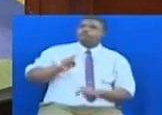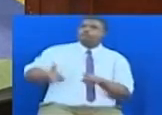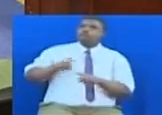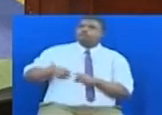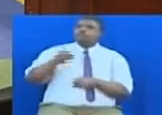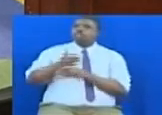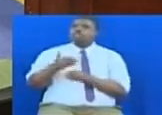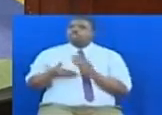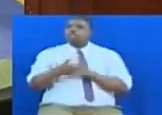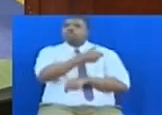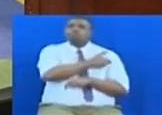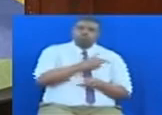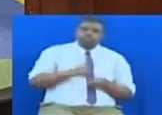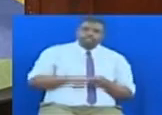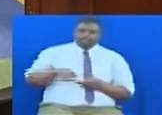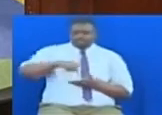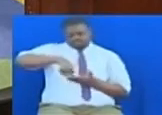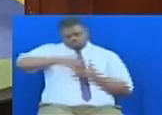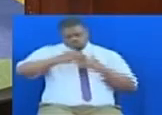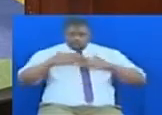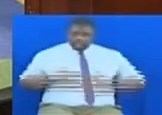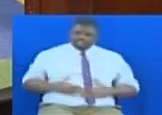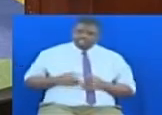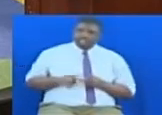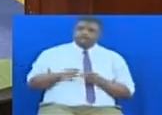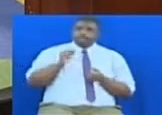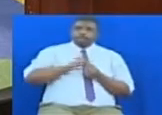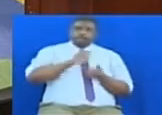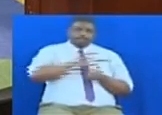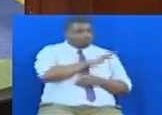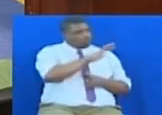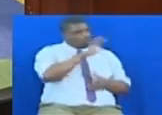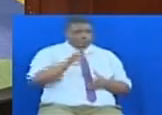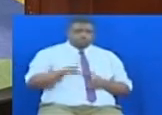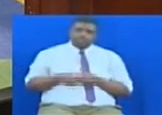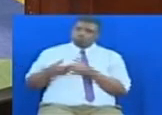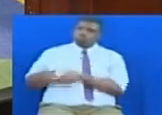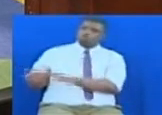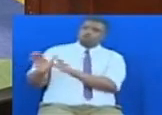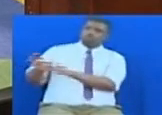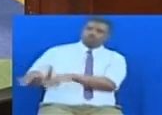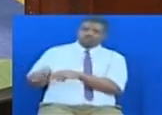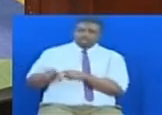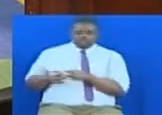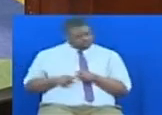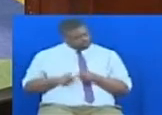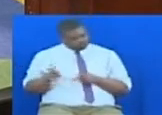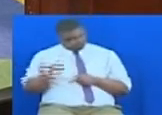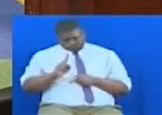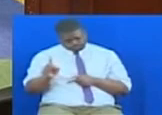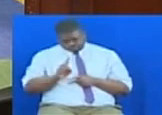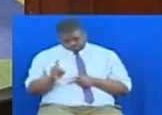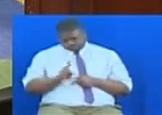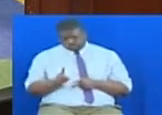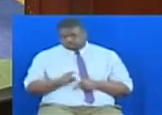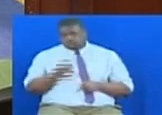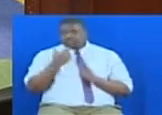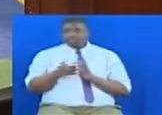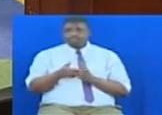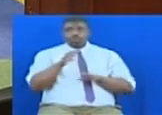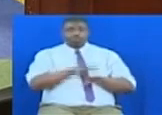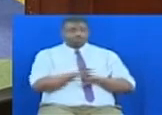zahanati, wanajenga vituo vya afya. Hayo yote hayajaachwa, na kama tusingekuwa na maelekezo